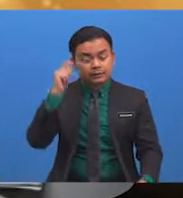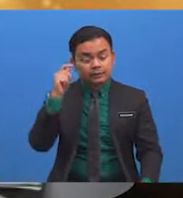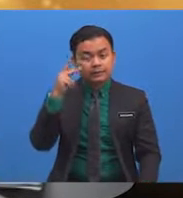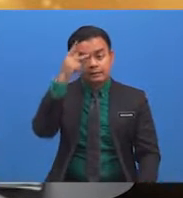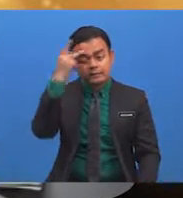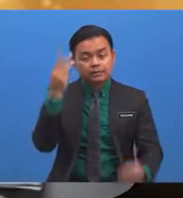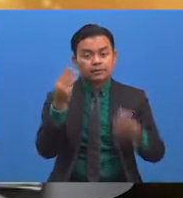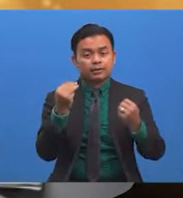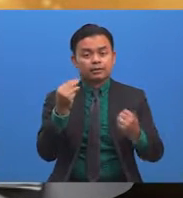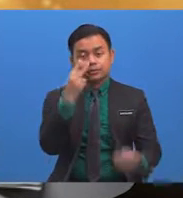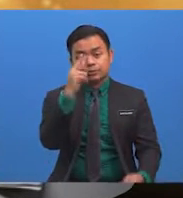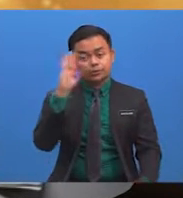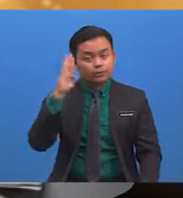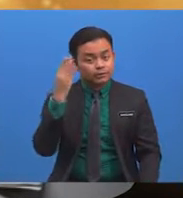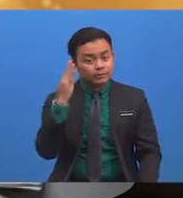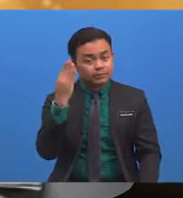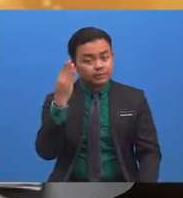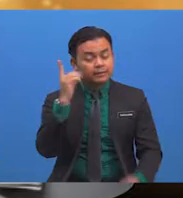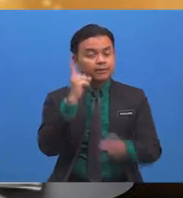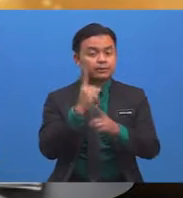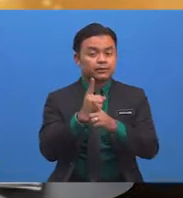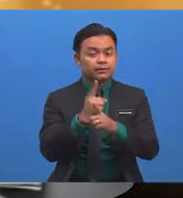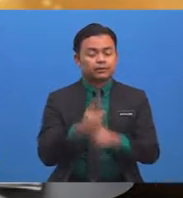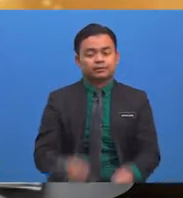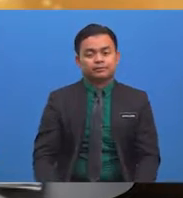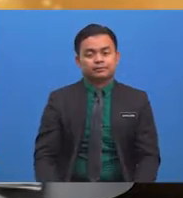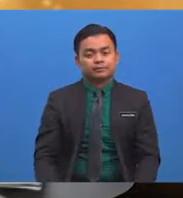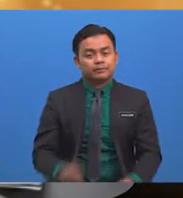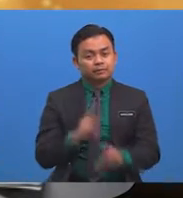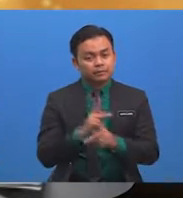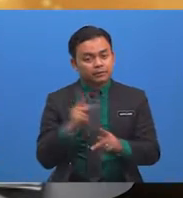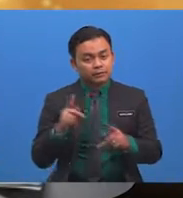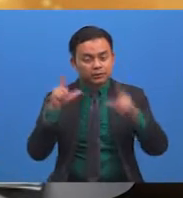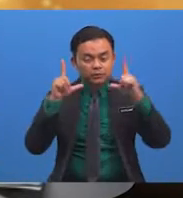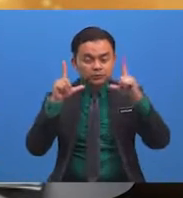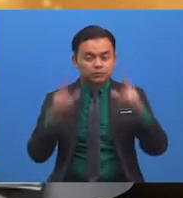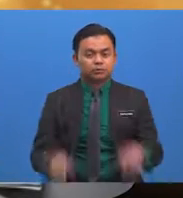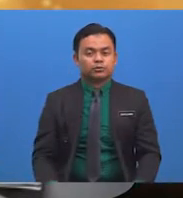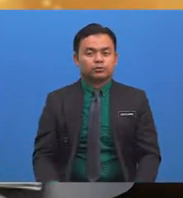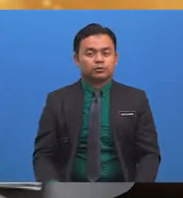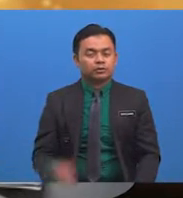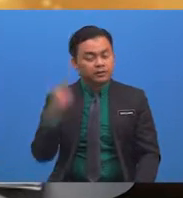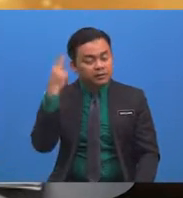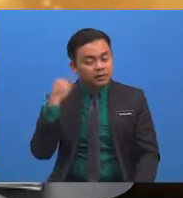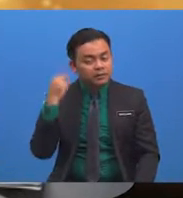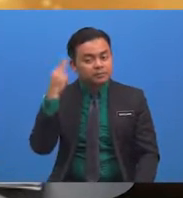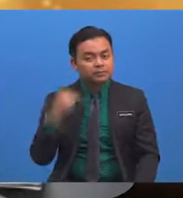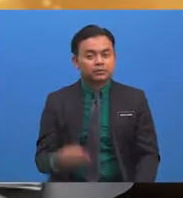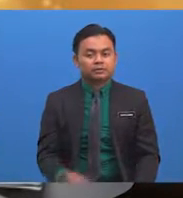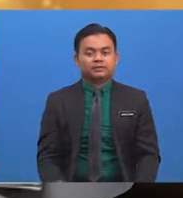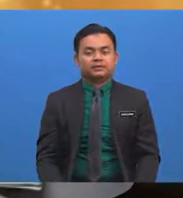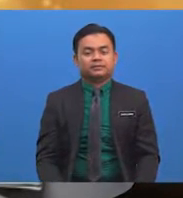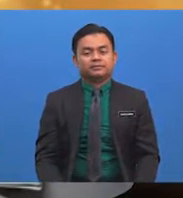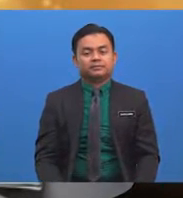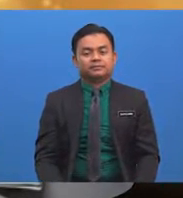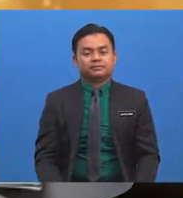tengok cermin, betul tak? Nak betulkan tudunglah, nak betulkan rambutlah, nak tengok jerawat